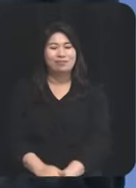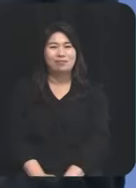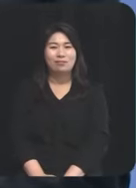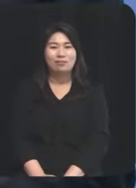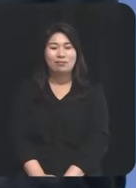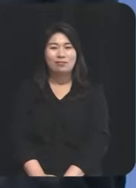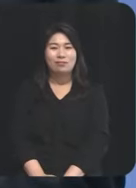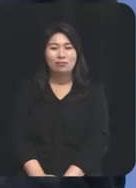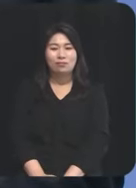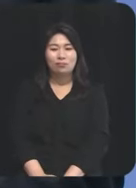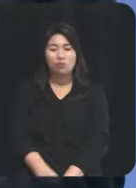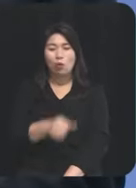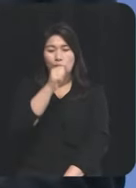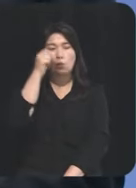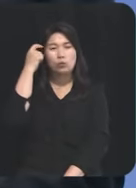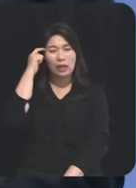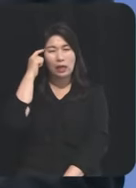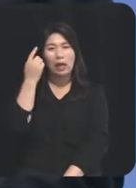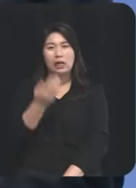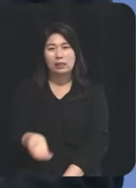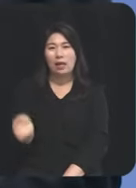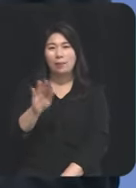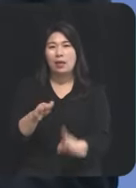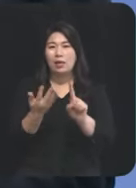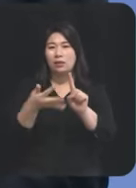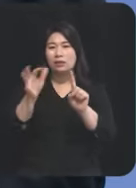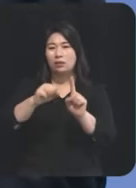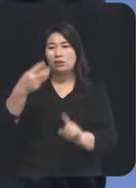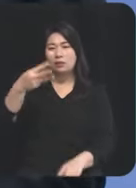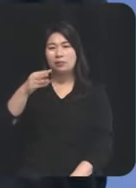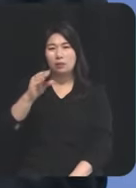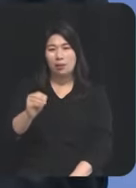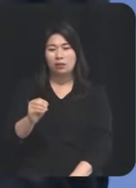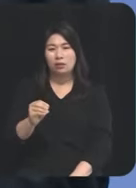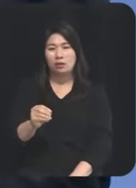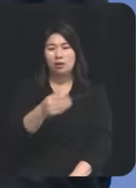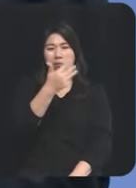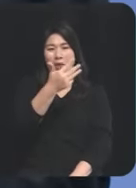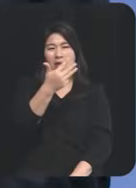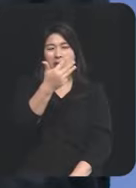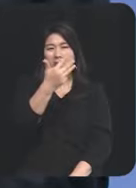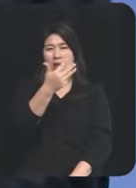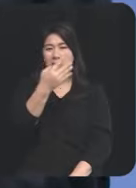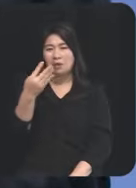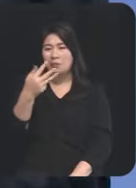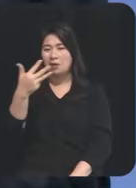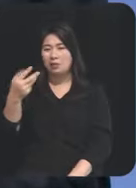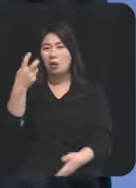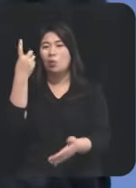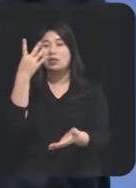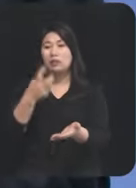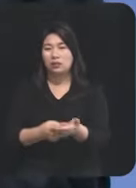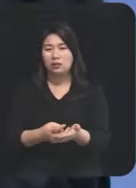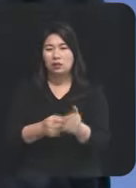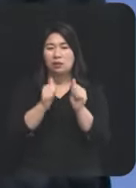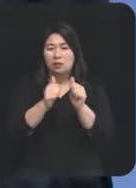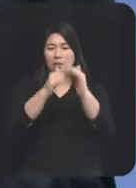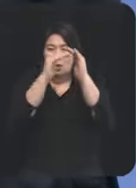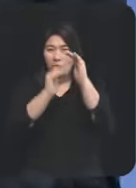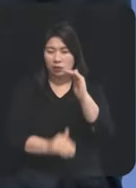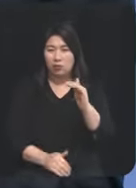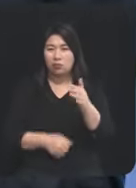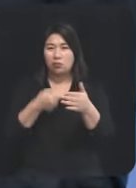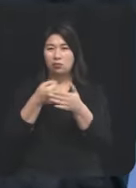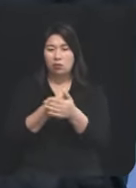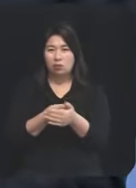생각합니다. 좋은 생각이고요. 다만 지금 1억 3천 8484 원칙은 개별적으로 재판 과정을 통해서 벌어지는